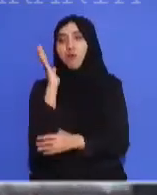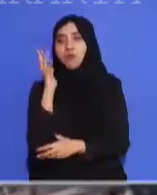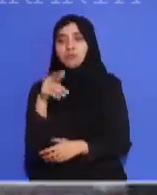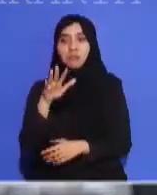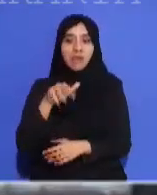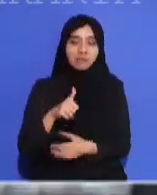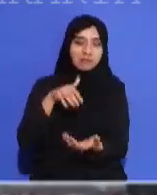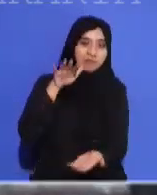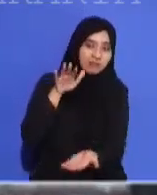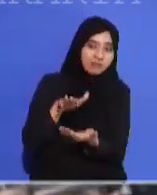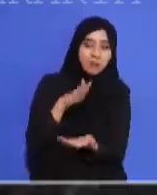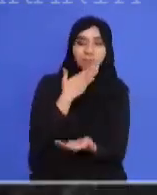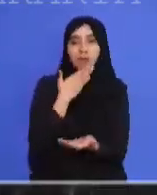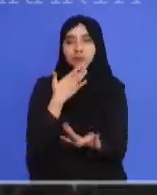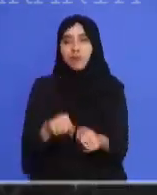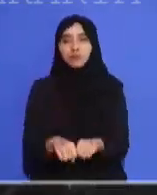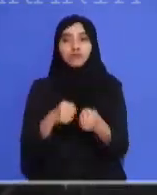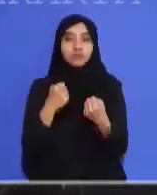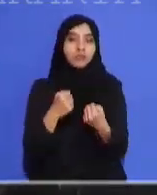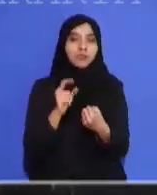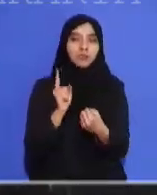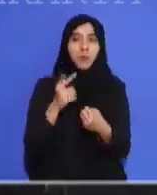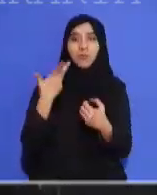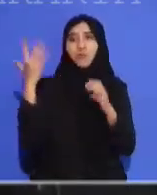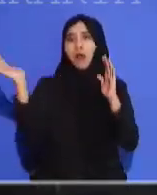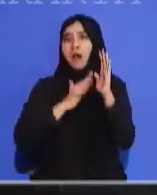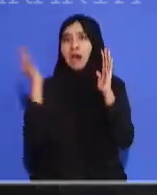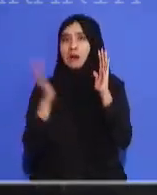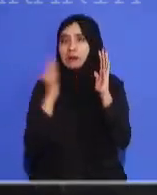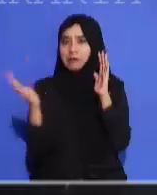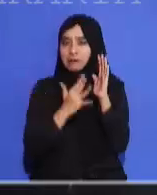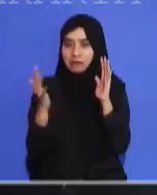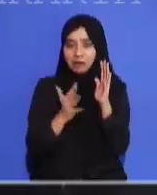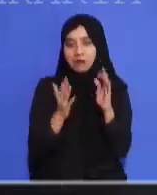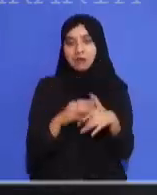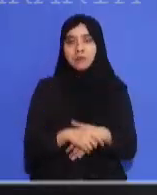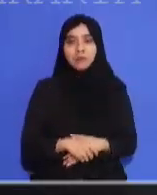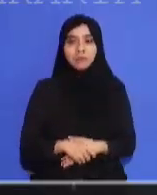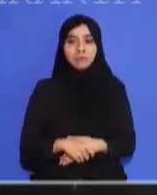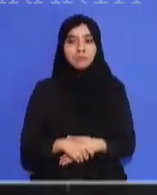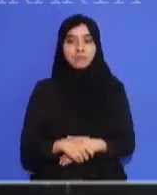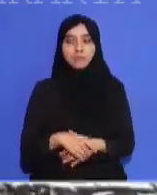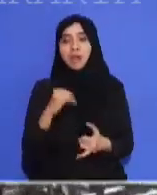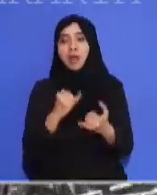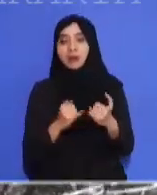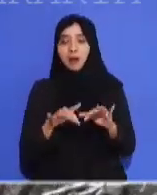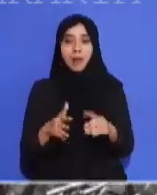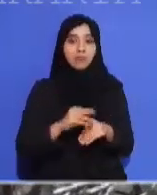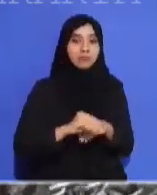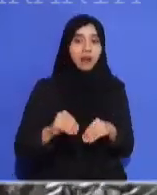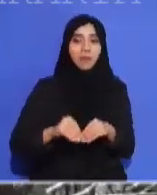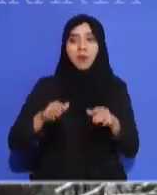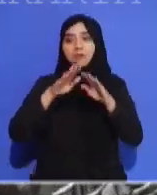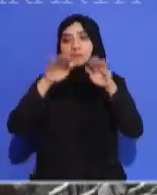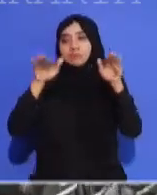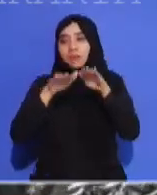mila ugi asring pecah kenging angin ageng ingkang anet sarem inggil. Ewa semanten, kridho nanem cemoro ingkang dipun